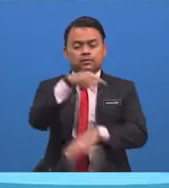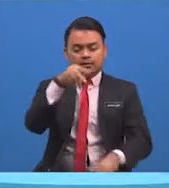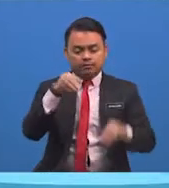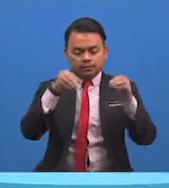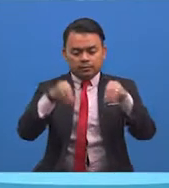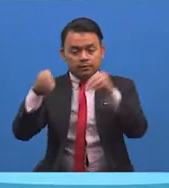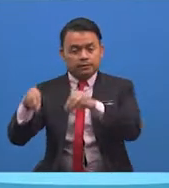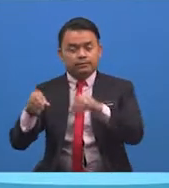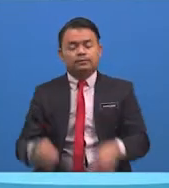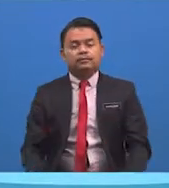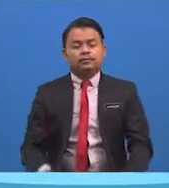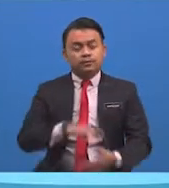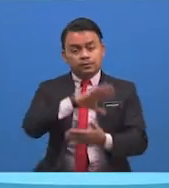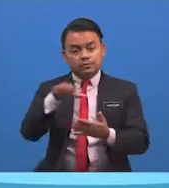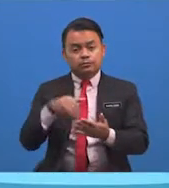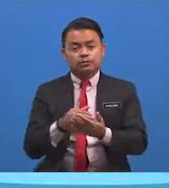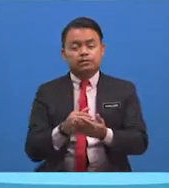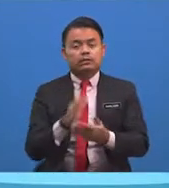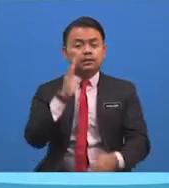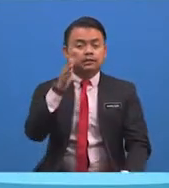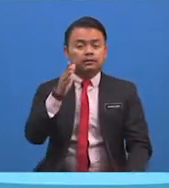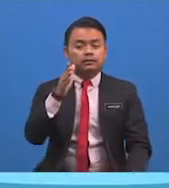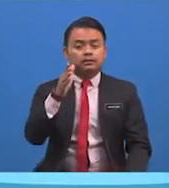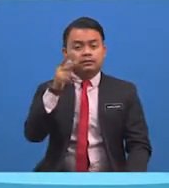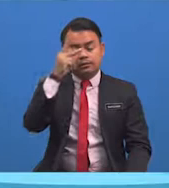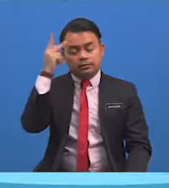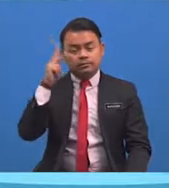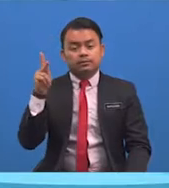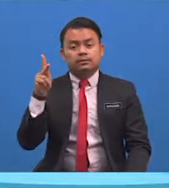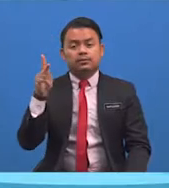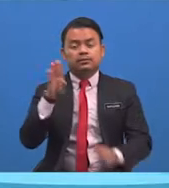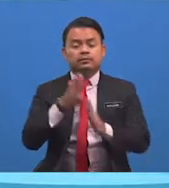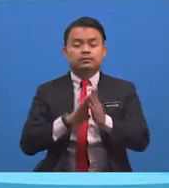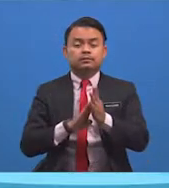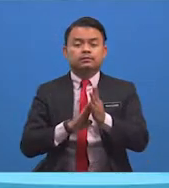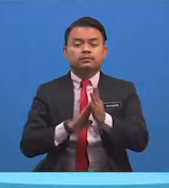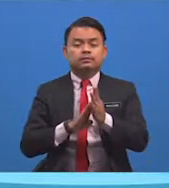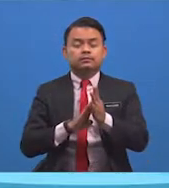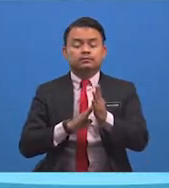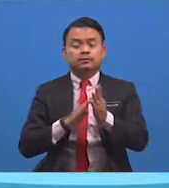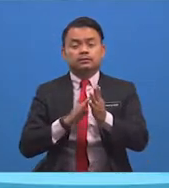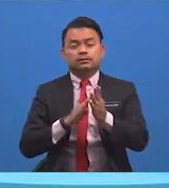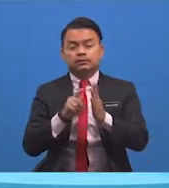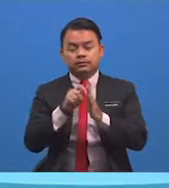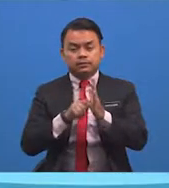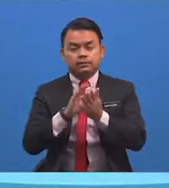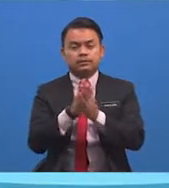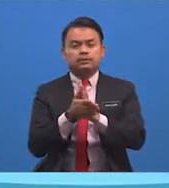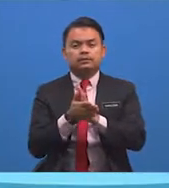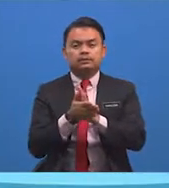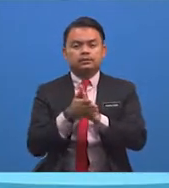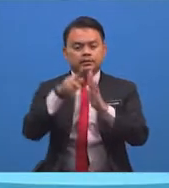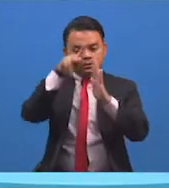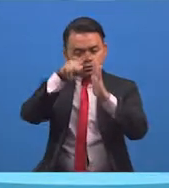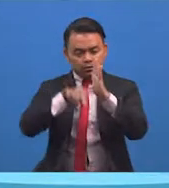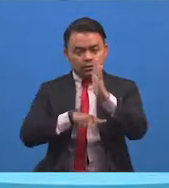Kesemua ini akan menyebabkan berlakunya kemerosotan sumber makanan yang